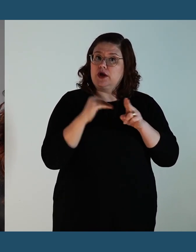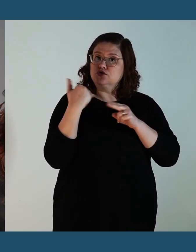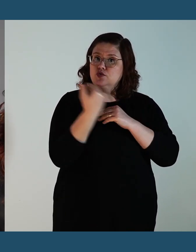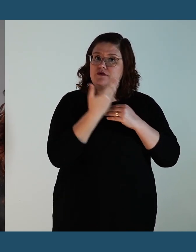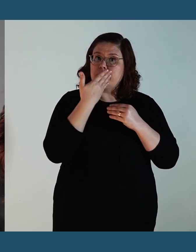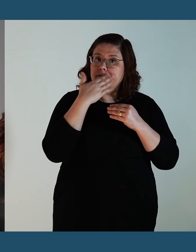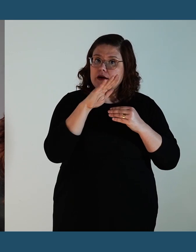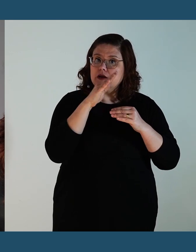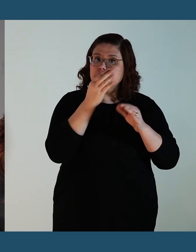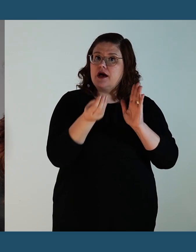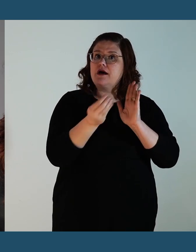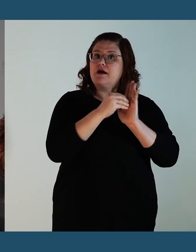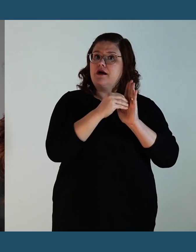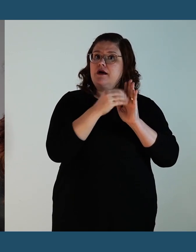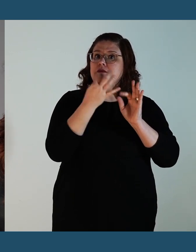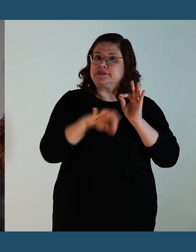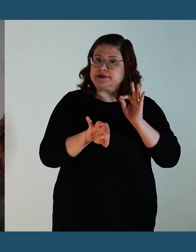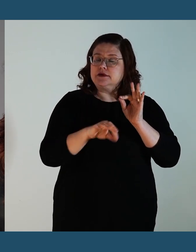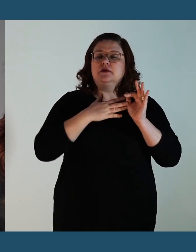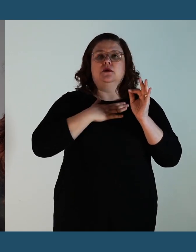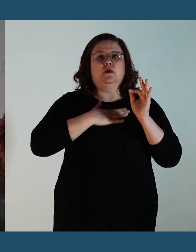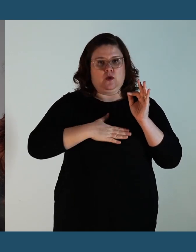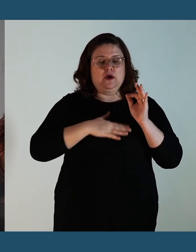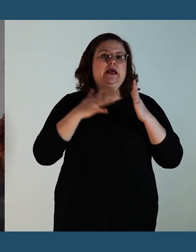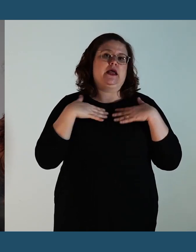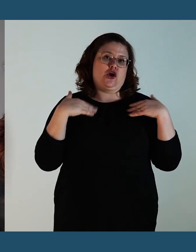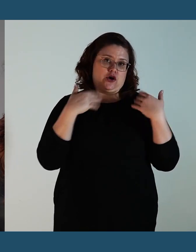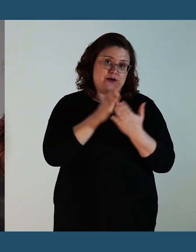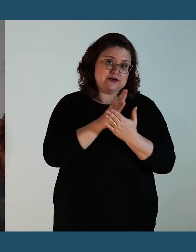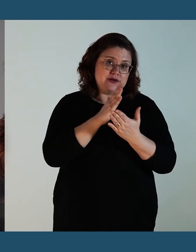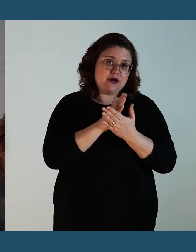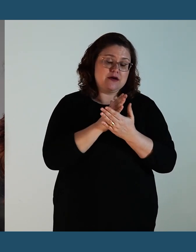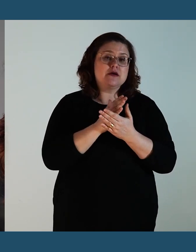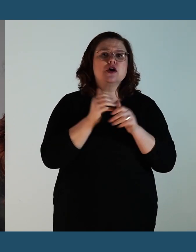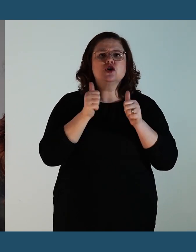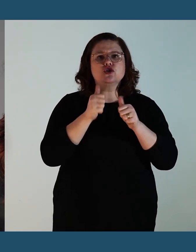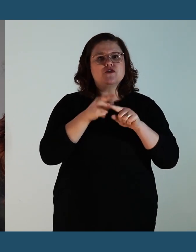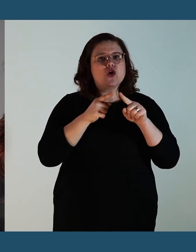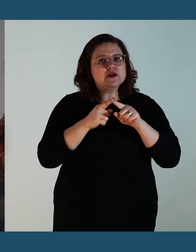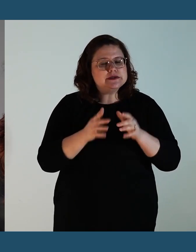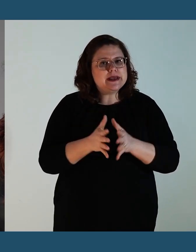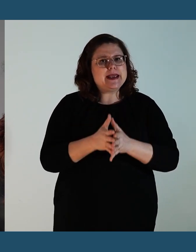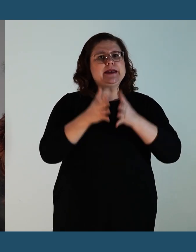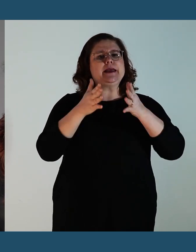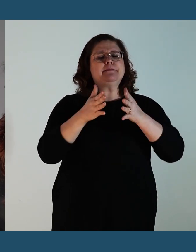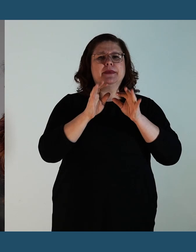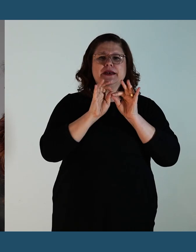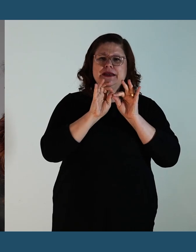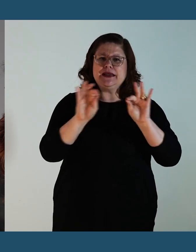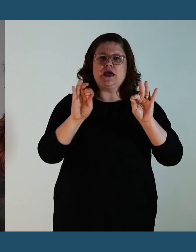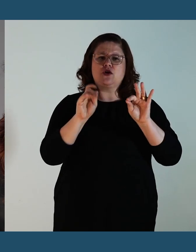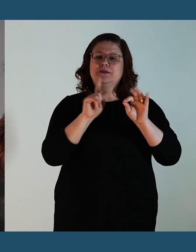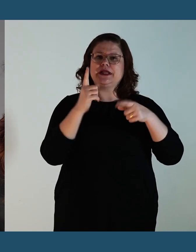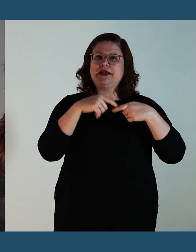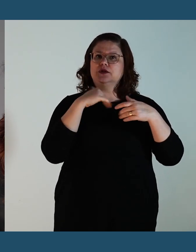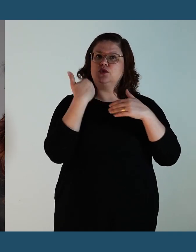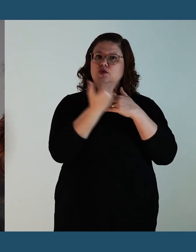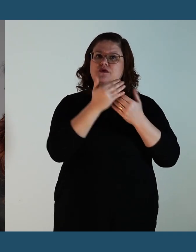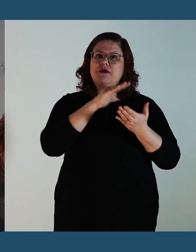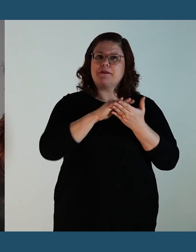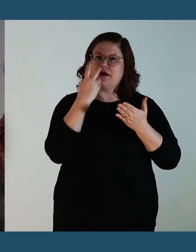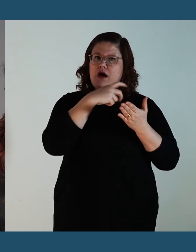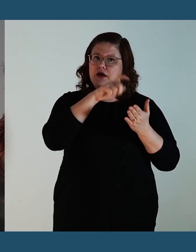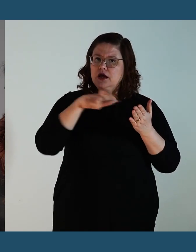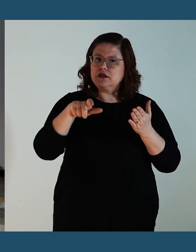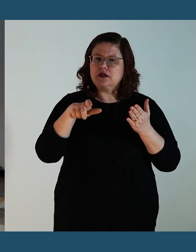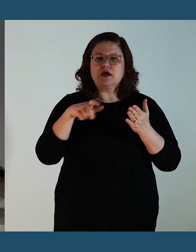kuitenkin merkittävä asia. On iloinen, että se saatiin aikaiseksi. Olisin toivonut vielä enemmän hienoa työtä turvapaikanhakijoiden oikeuden toteutumiseksi,